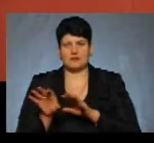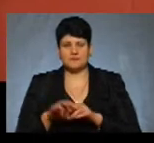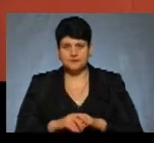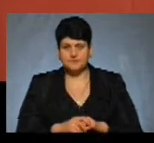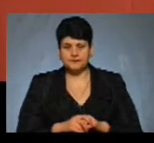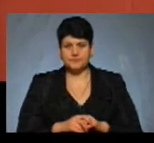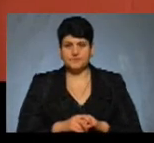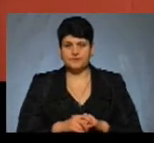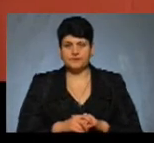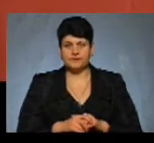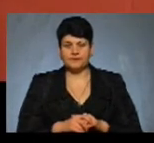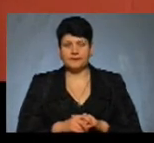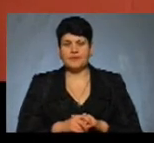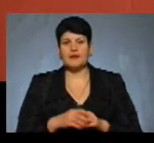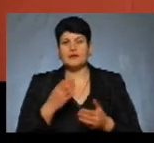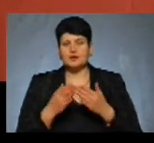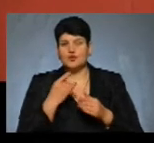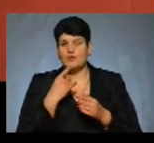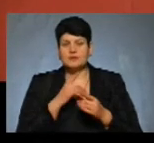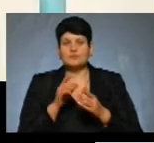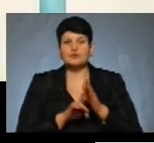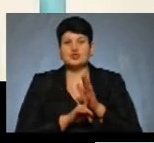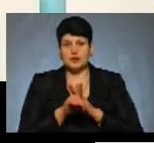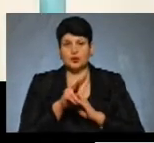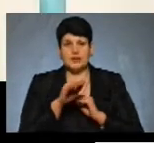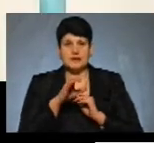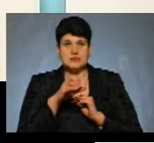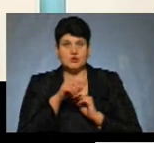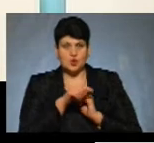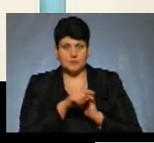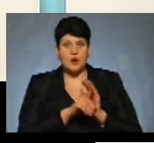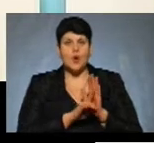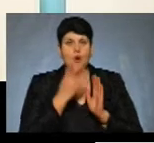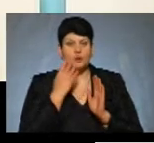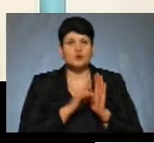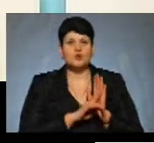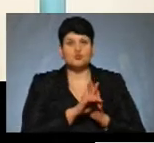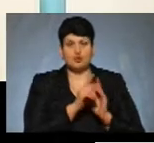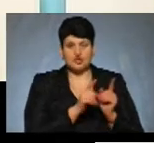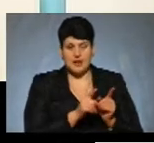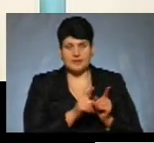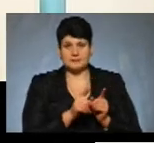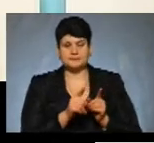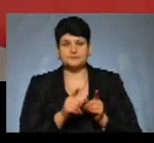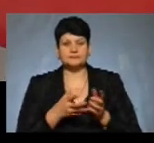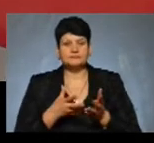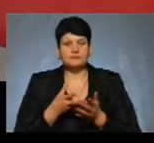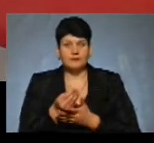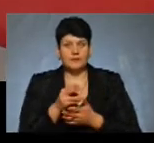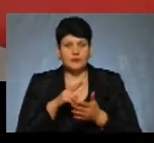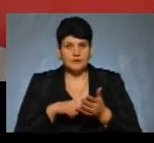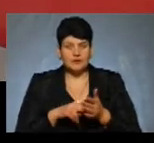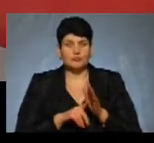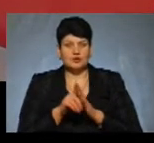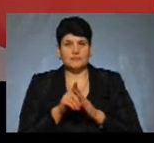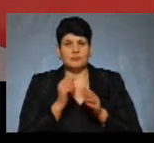Якщо говорити про те, що від початку, від листопада, коли розпочали і розмитнювати ці автівки і вступив в дію